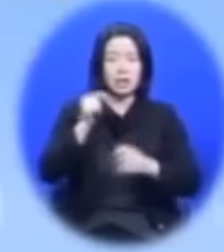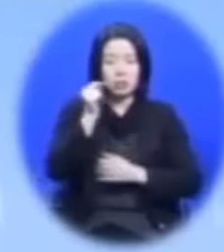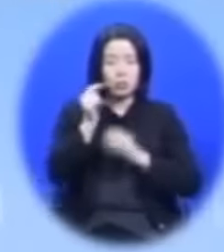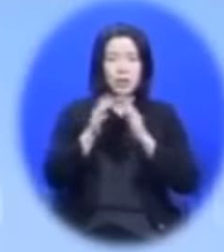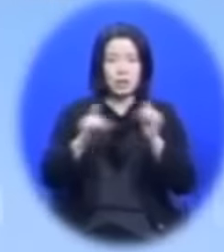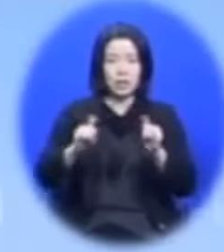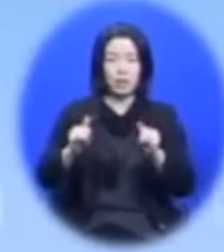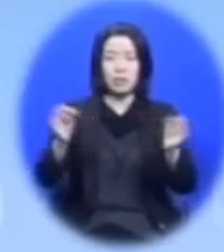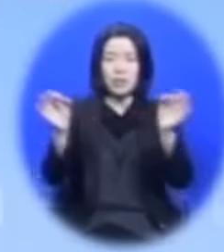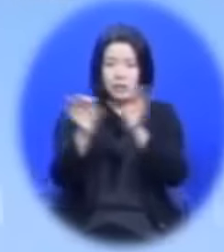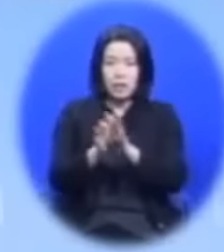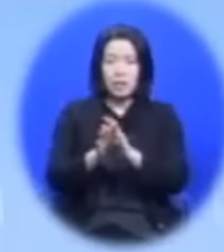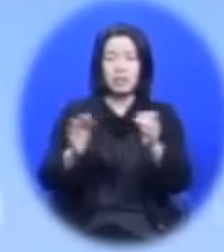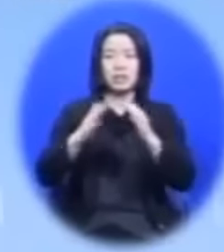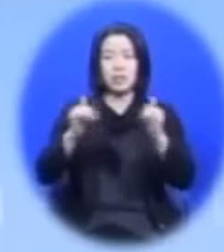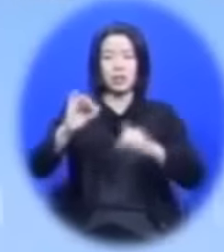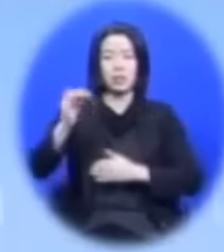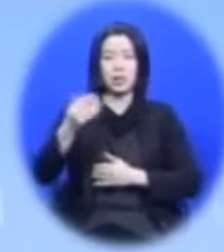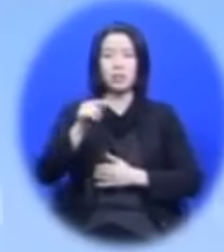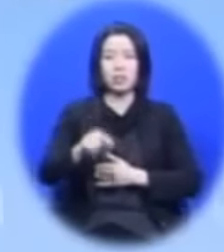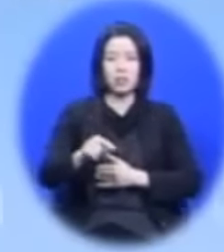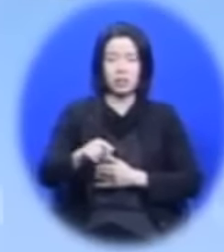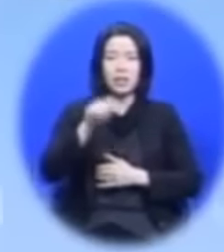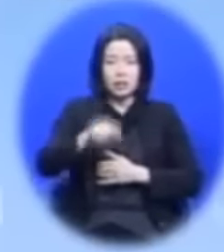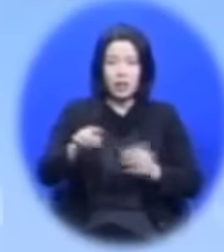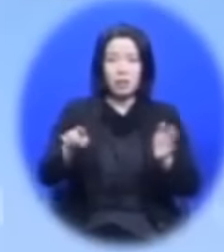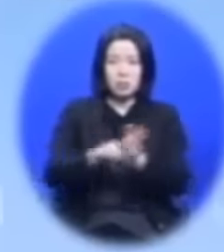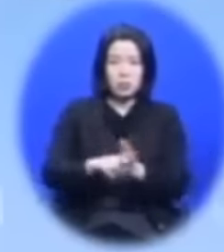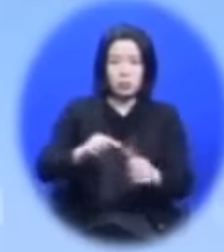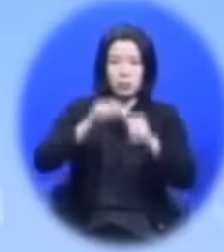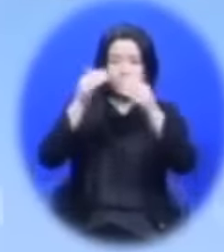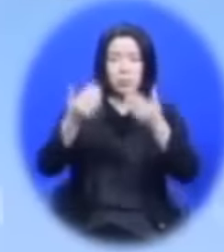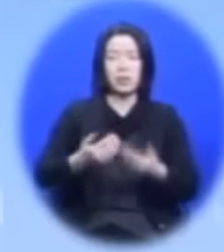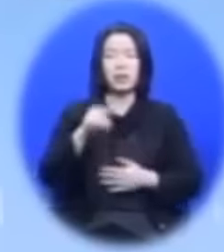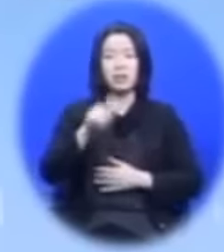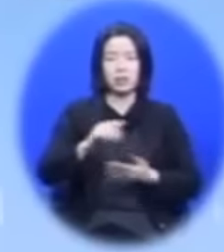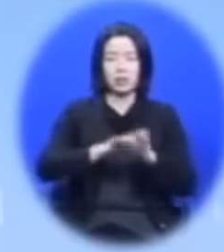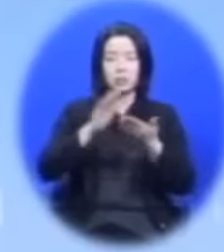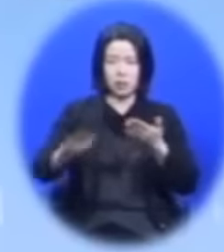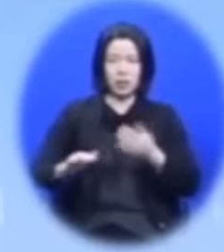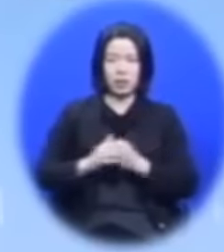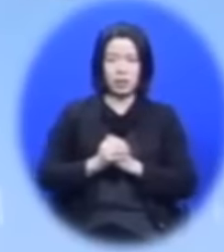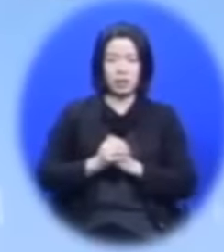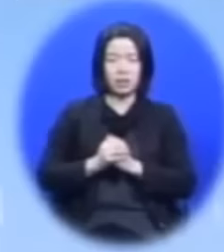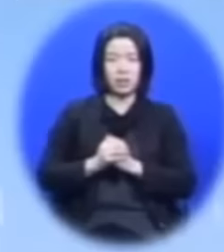사람이 되는 것이, 그게 믿음으로 구원 받는 것이다.